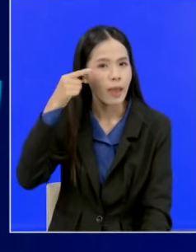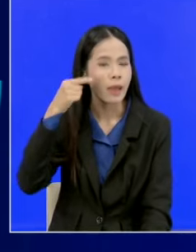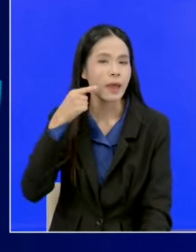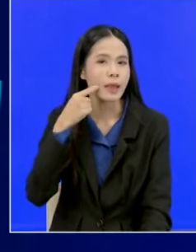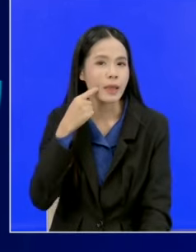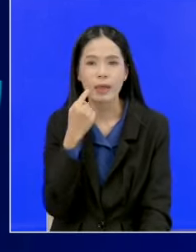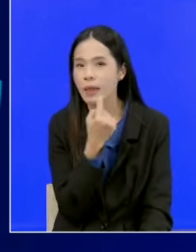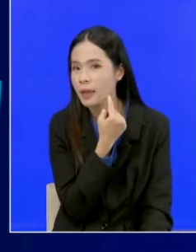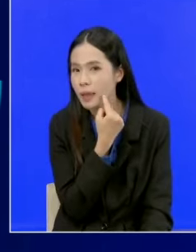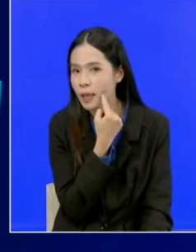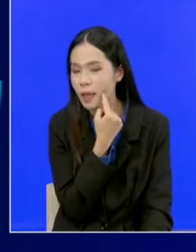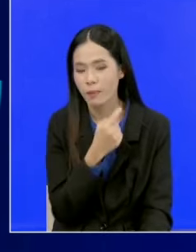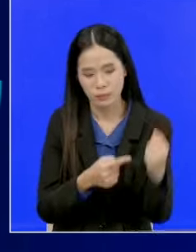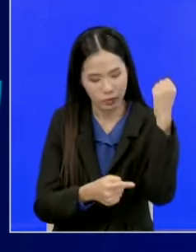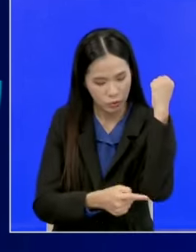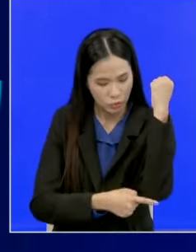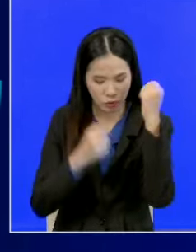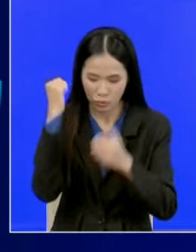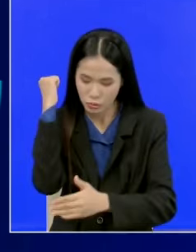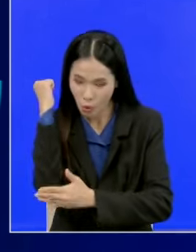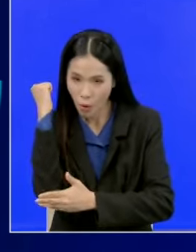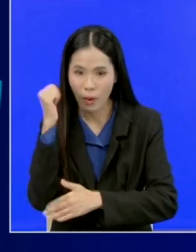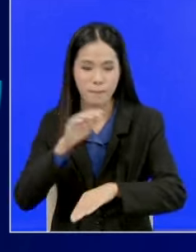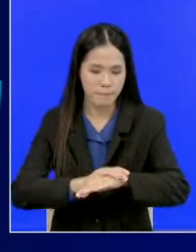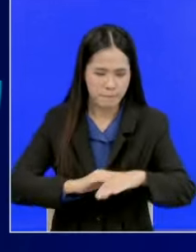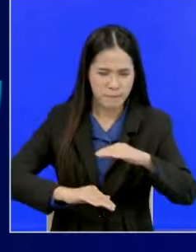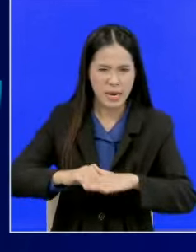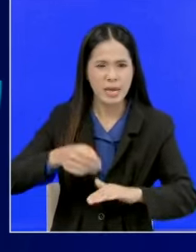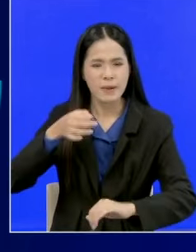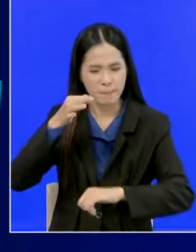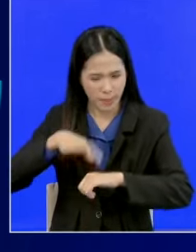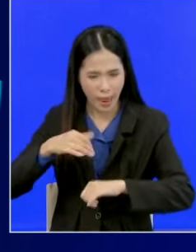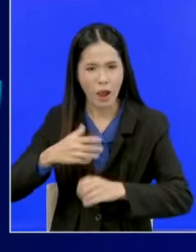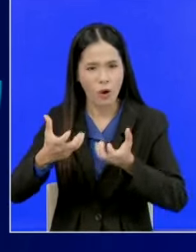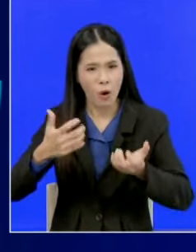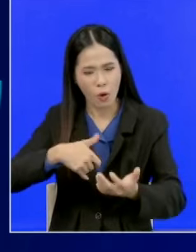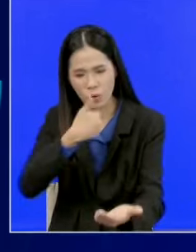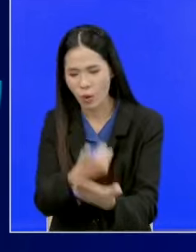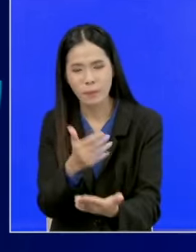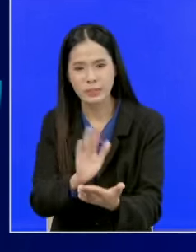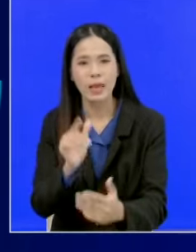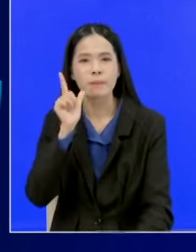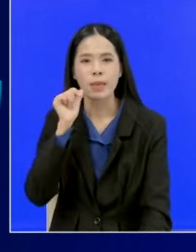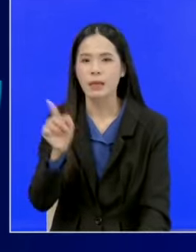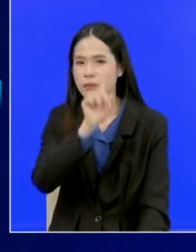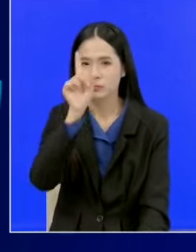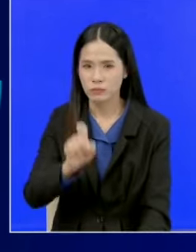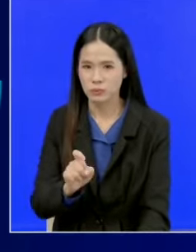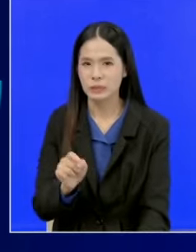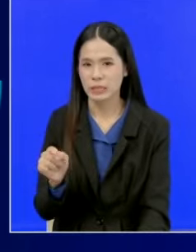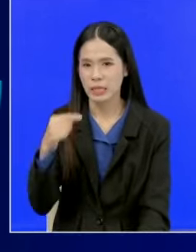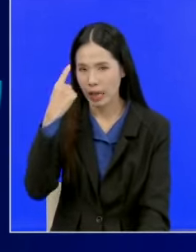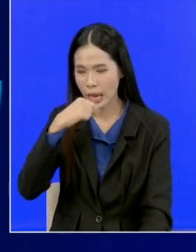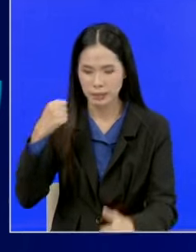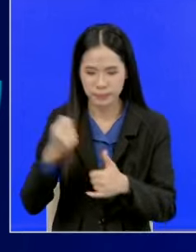ก้มสองข้างข้อศอกสองข้างมือสองข้าง มันไม่น่าจะเป็นการล้มใส่ของแม่ก็เลยสันนิษฐานว่าลูกโดนทำร้ายร่างก